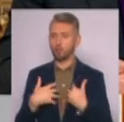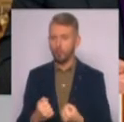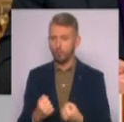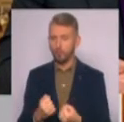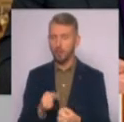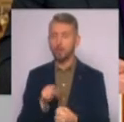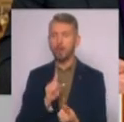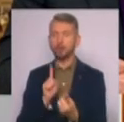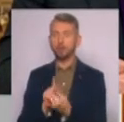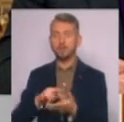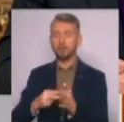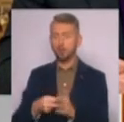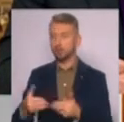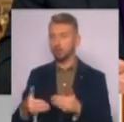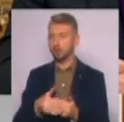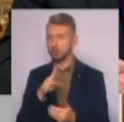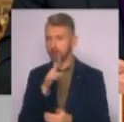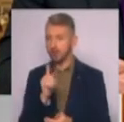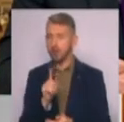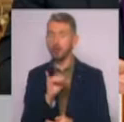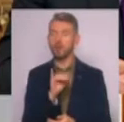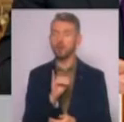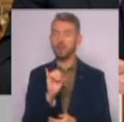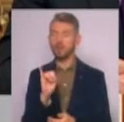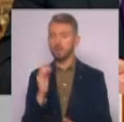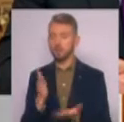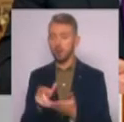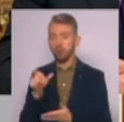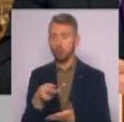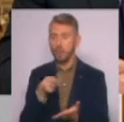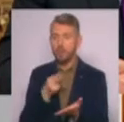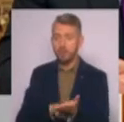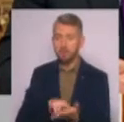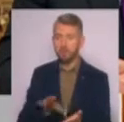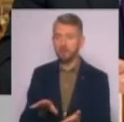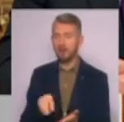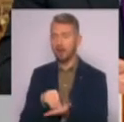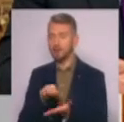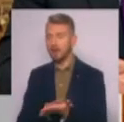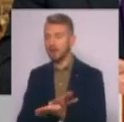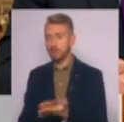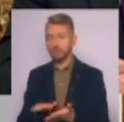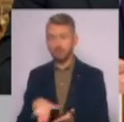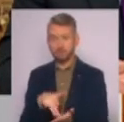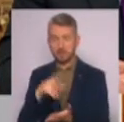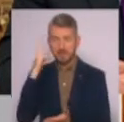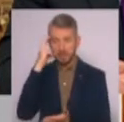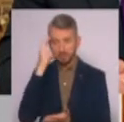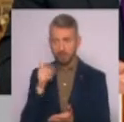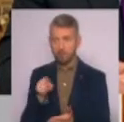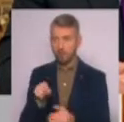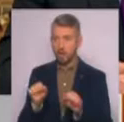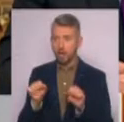ними запланована найближчий час. Але, Юрій Іванович, якщо людина не прописана чи не зареєстрована в місті Києва, вона